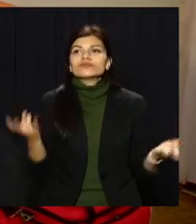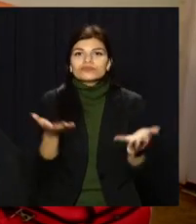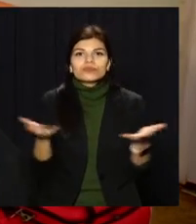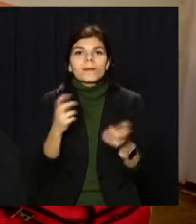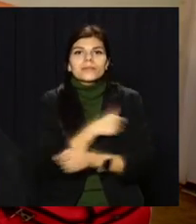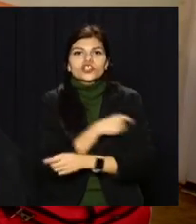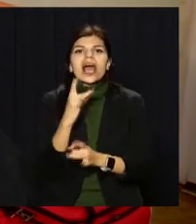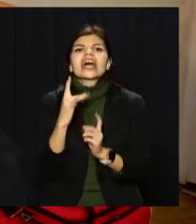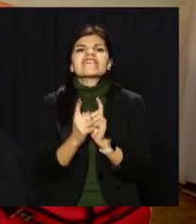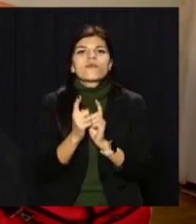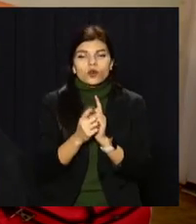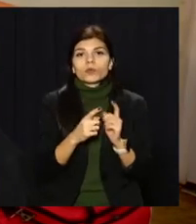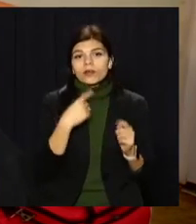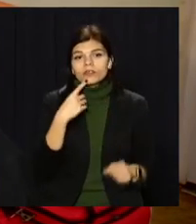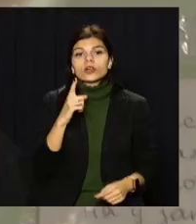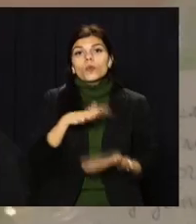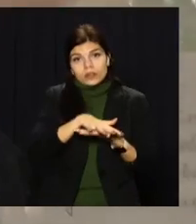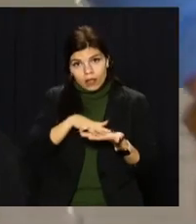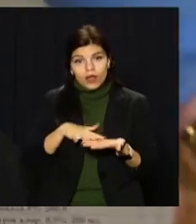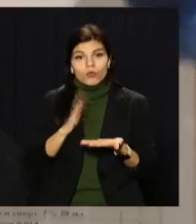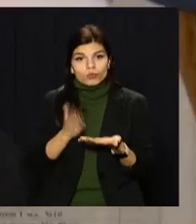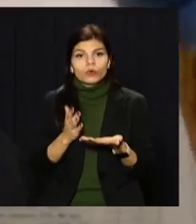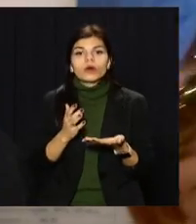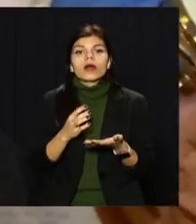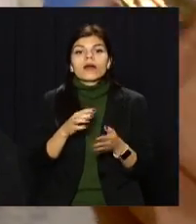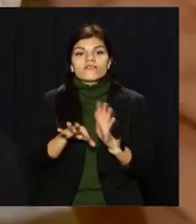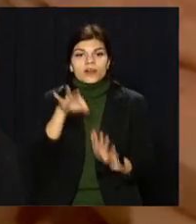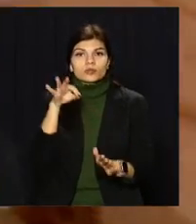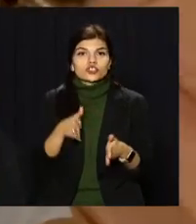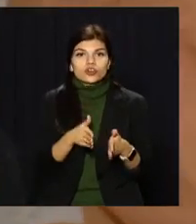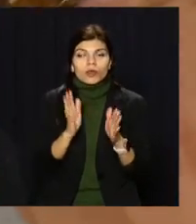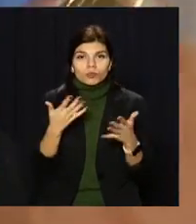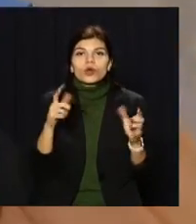Переконує, відомство й надалі рухатиметься обраним шляхом і дбатиме про здоров'я містян